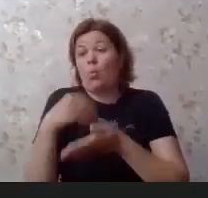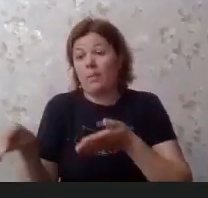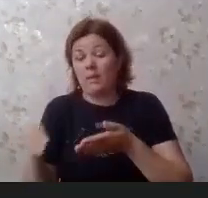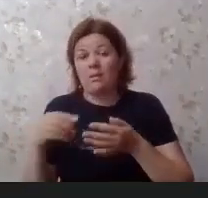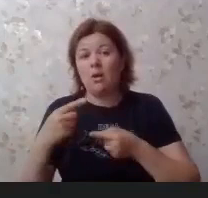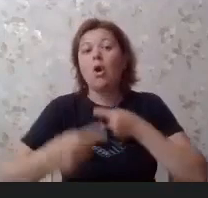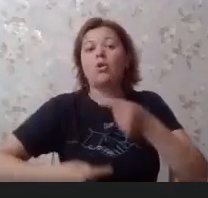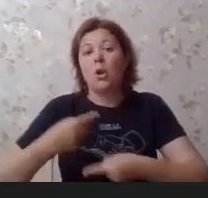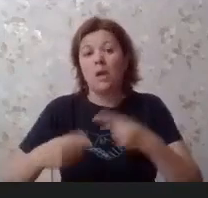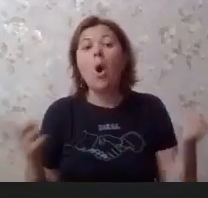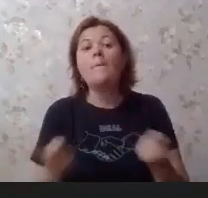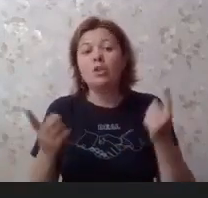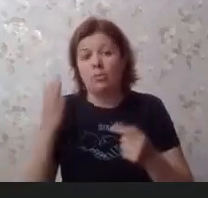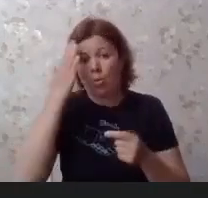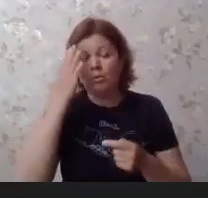способом.